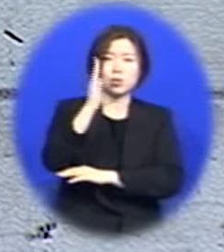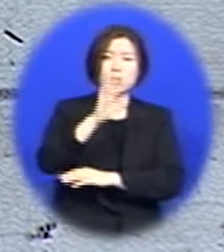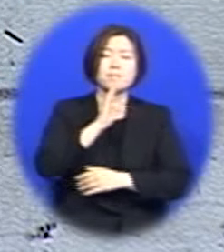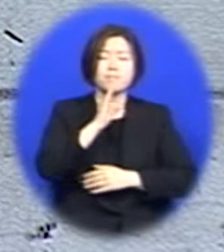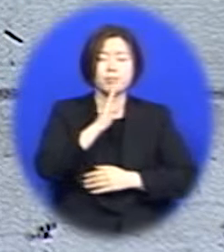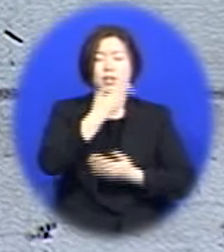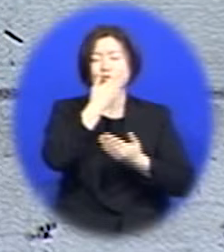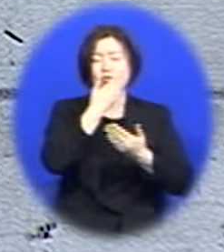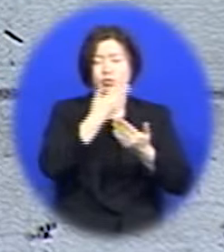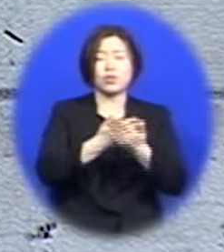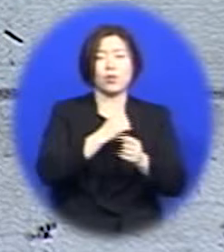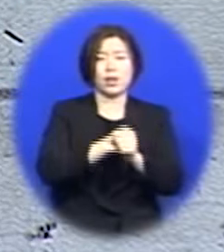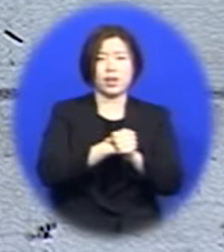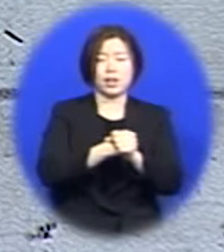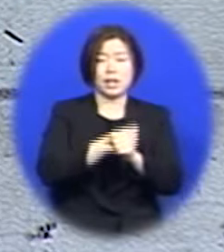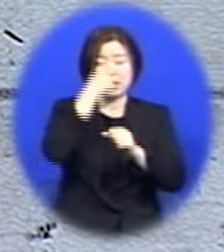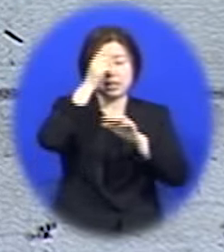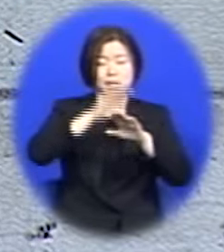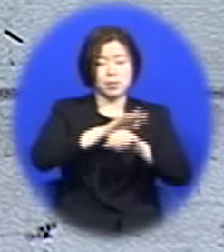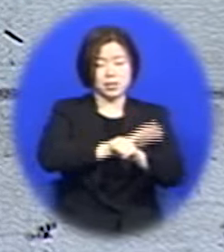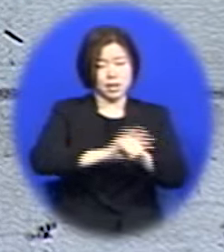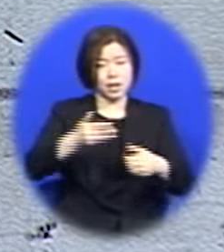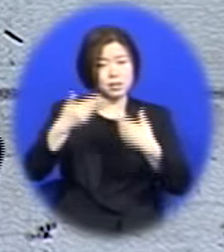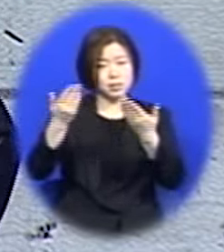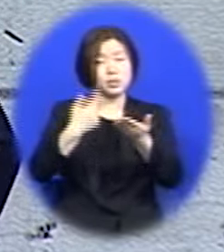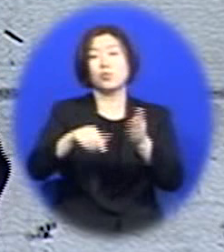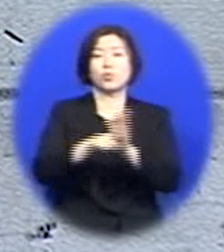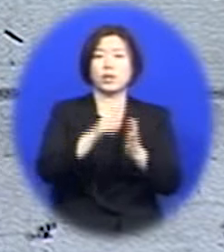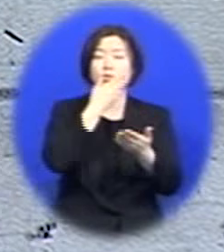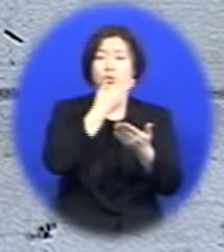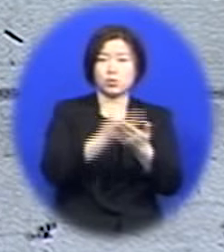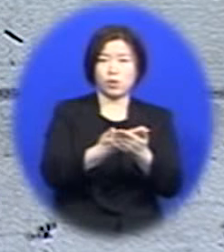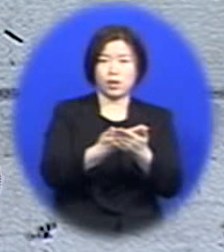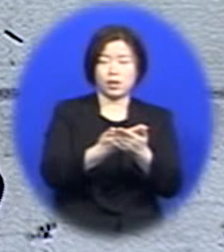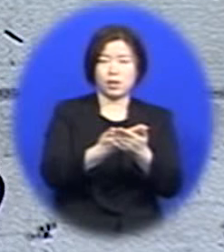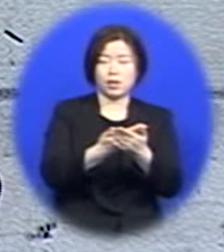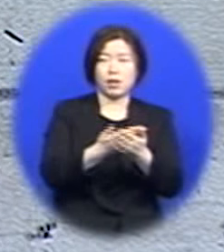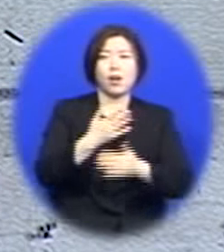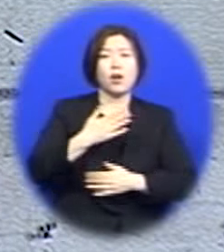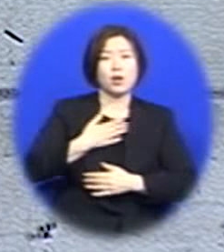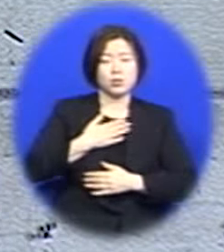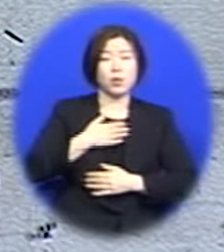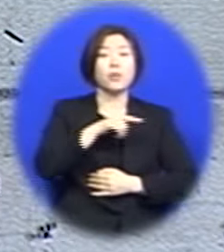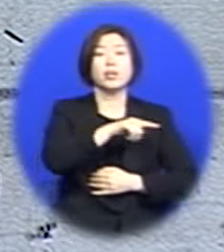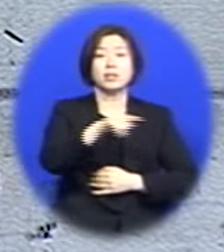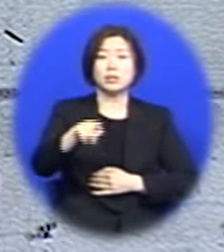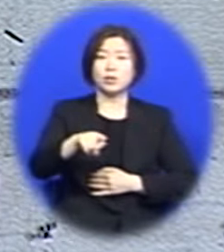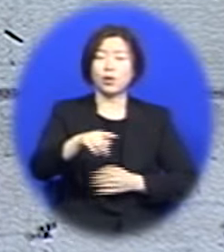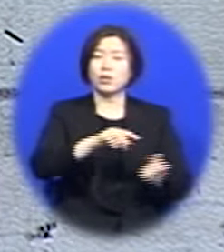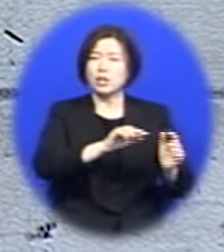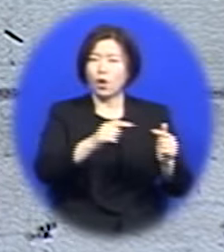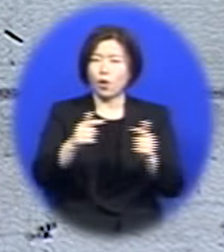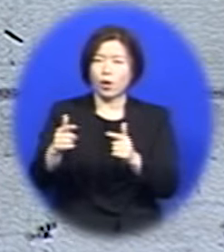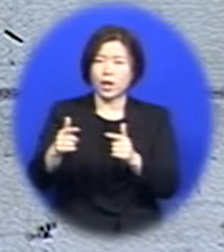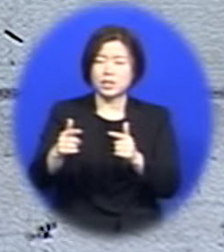설교 중요하지. 예배 잘 드리려면. 저는 그러면 예배 잘 드리는 건 줄